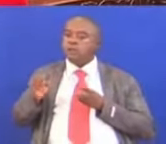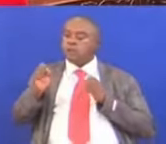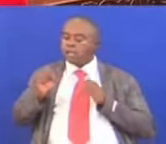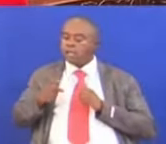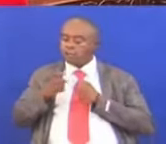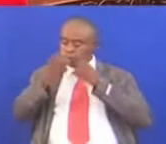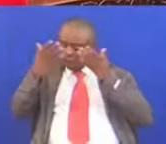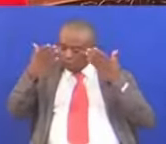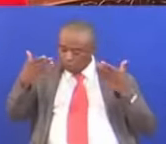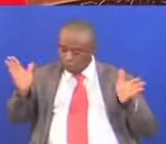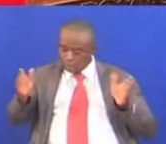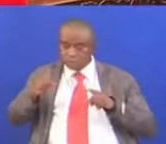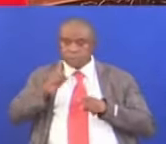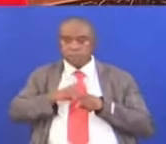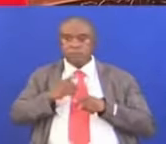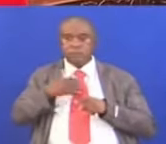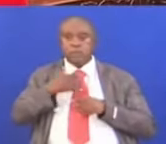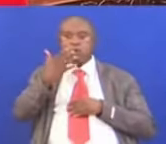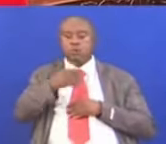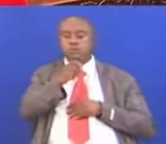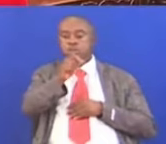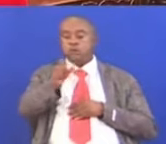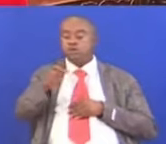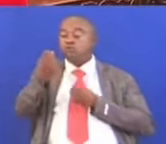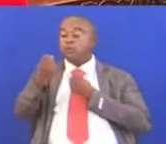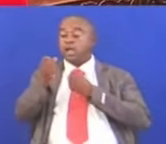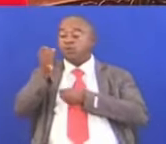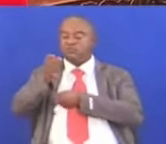ui wakati wanaka kuw